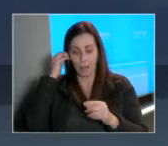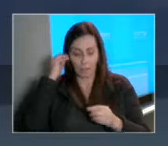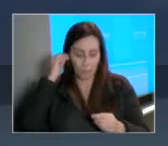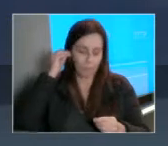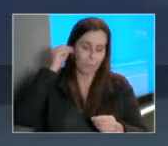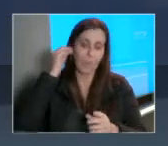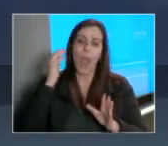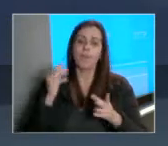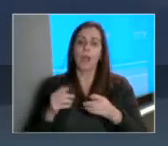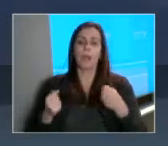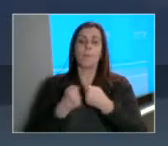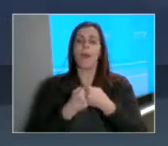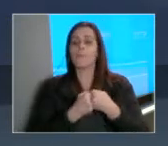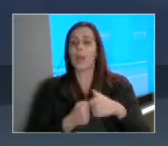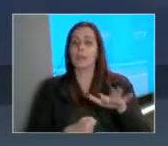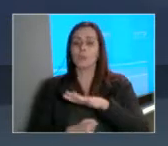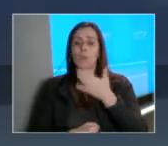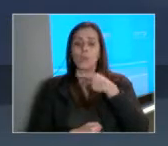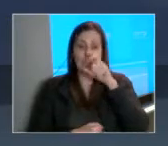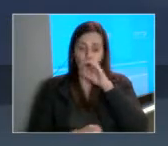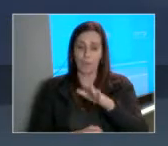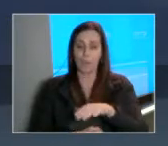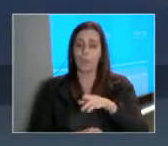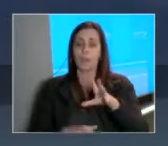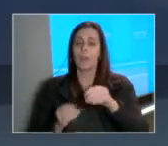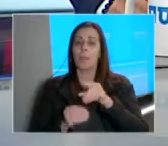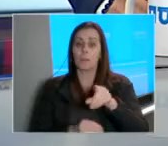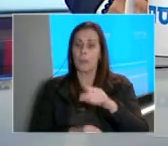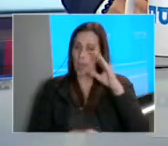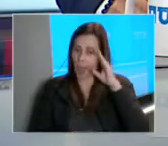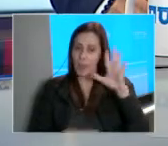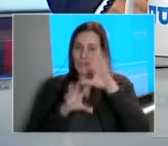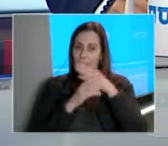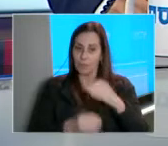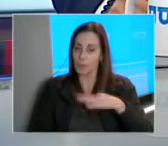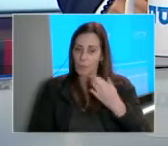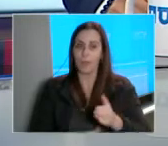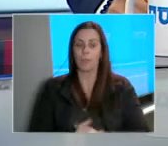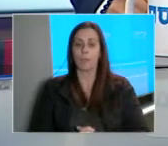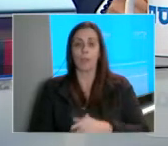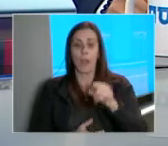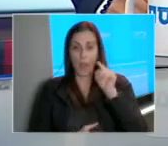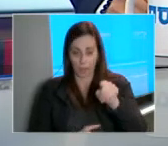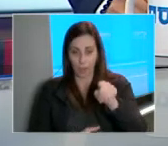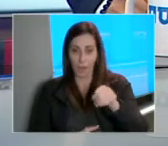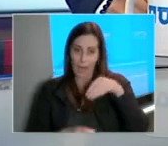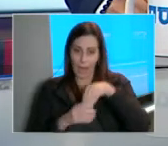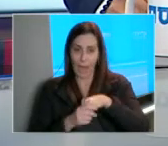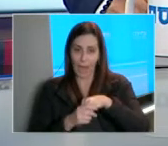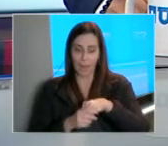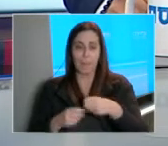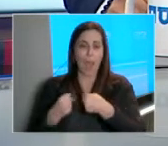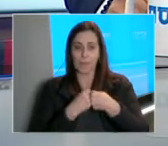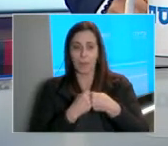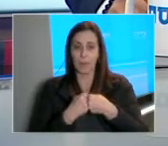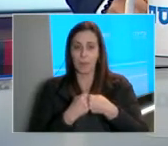בואו נדבר איתם, מאבק סביבתי יהודי-ערבי, והייתי נמצא סעיד איסה, אלן, ערב טוב, מה שלומך? אני אגיד, אתה חלק ממתי